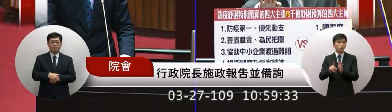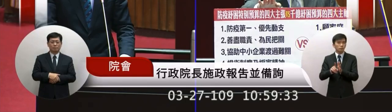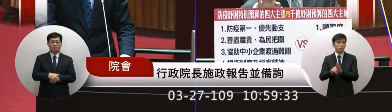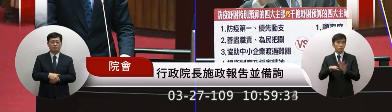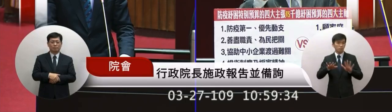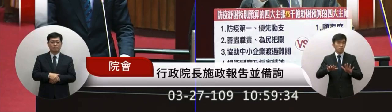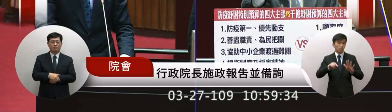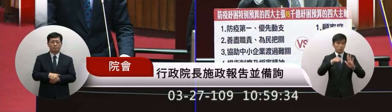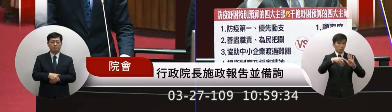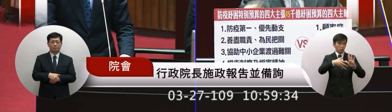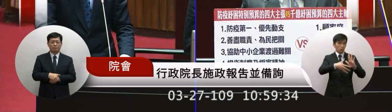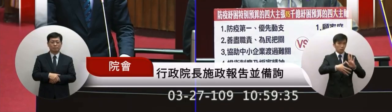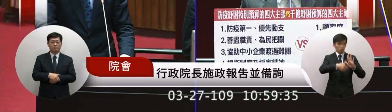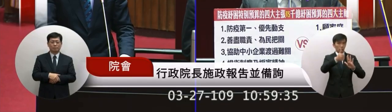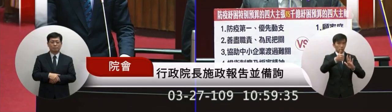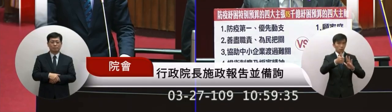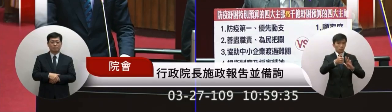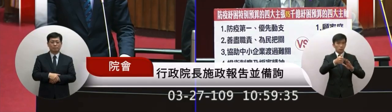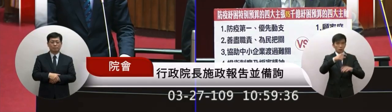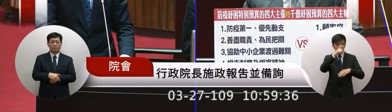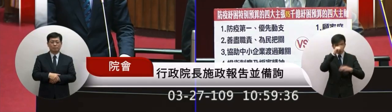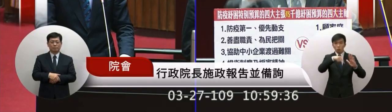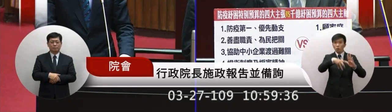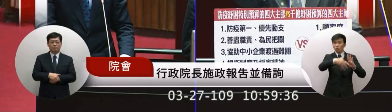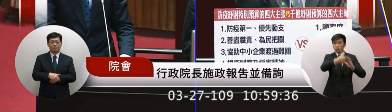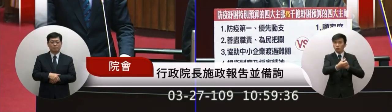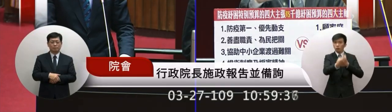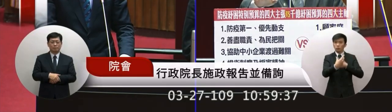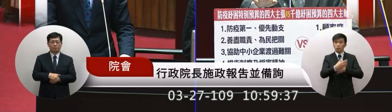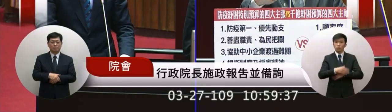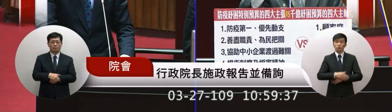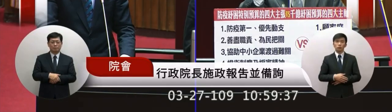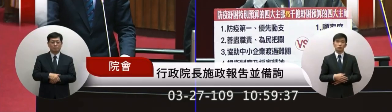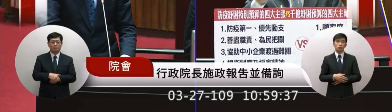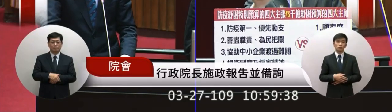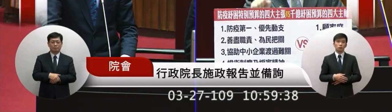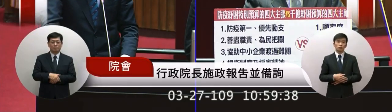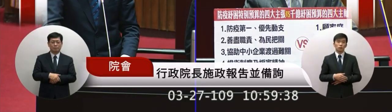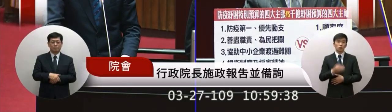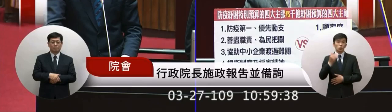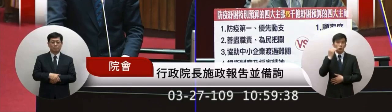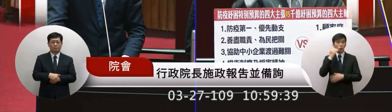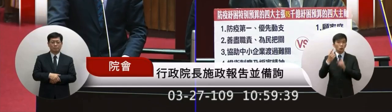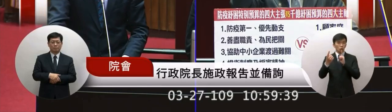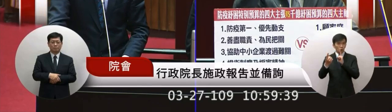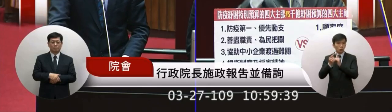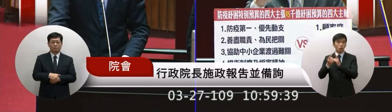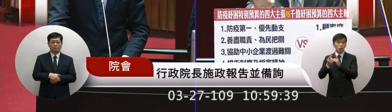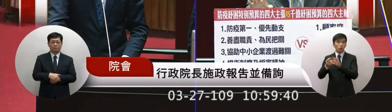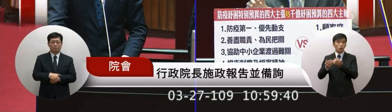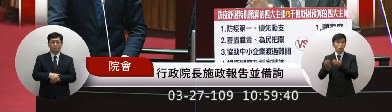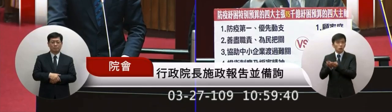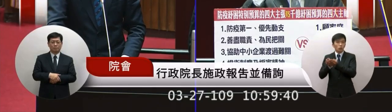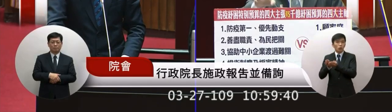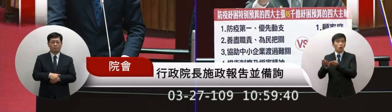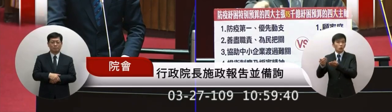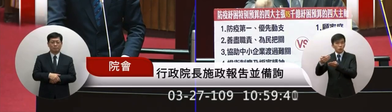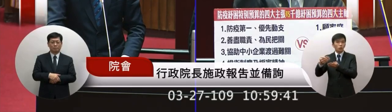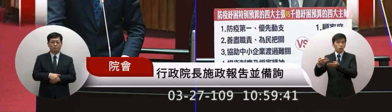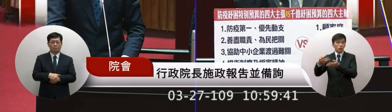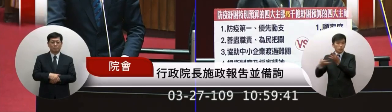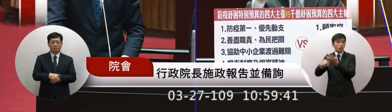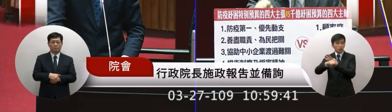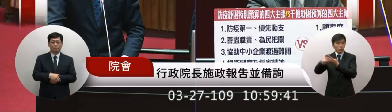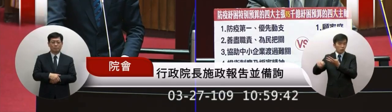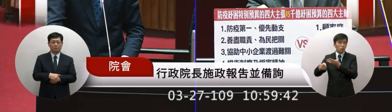院长，我有听要听院长的意思。假设今仔日，那假设对企业用油，会当予市民感觉